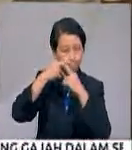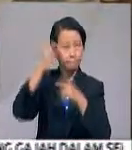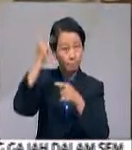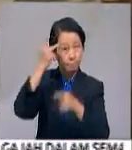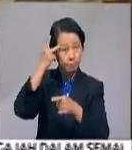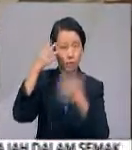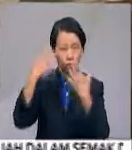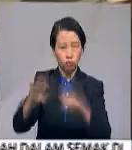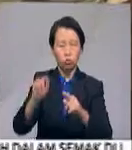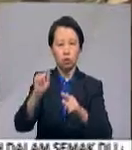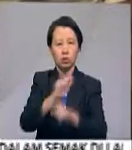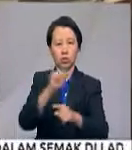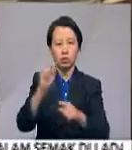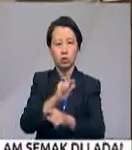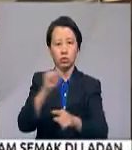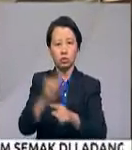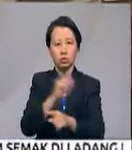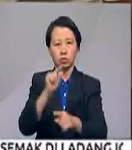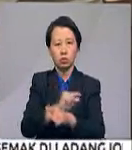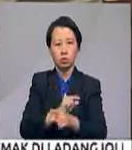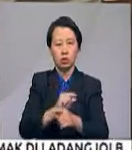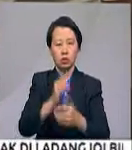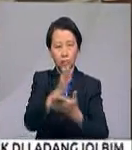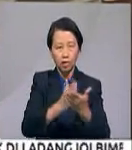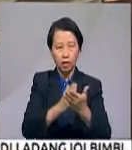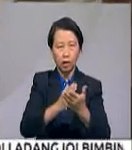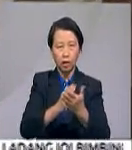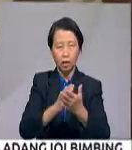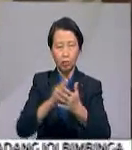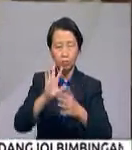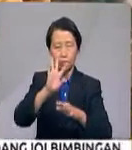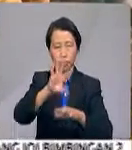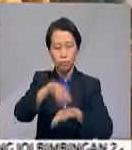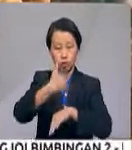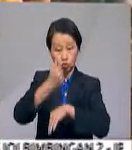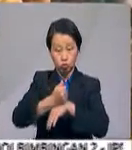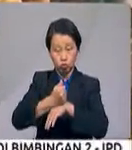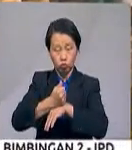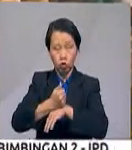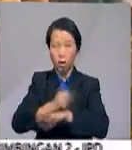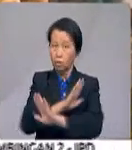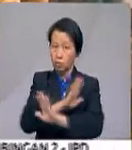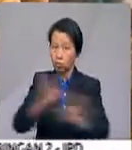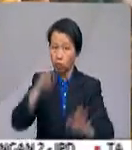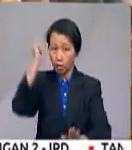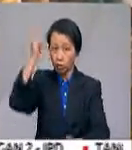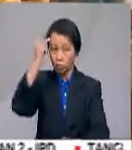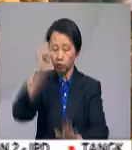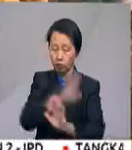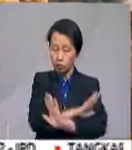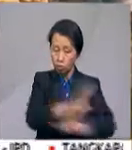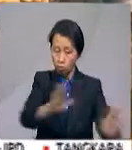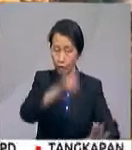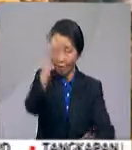telah menggunakan beberapa pertubuhan bukan politik dan bukan kerajaan